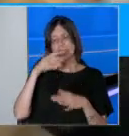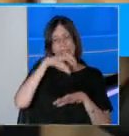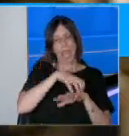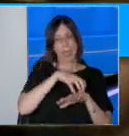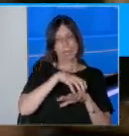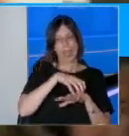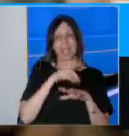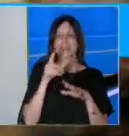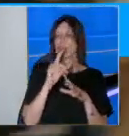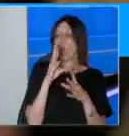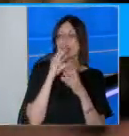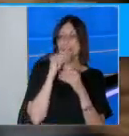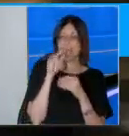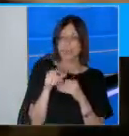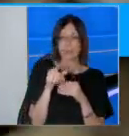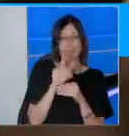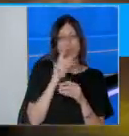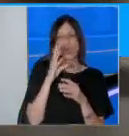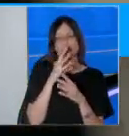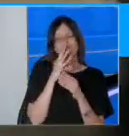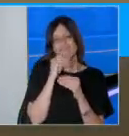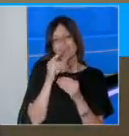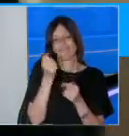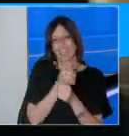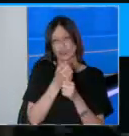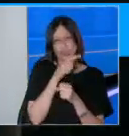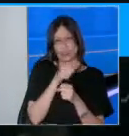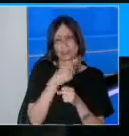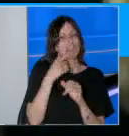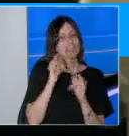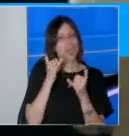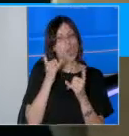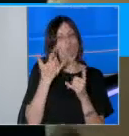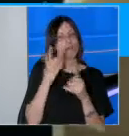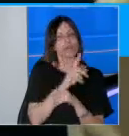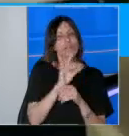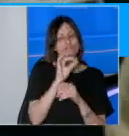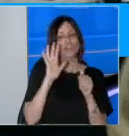מהלקסיקון, שאף אחד לא יתעסק בהר הבית, שאף אחד לא ידבר על הר הבית. וזה נכון מששת הימים